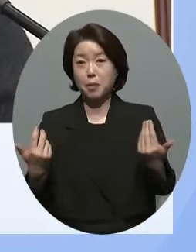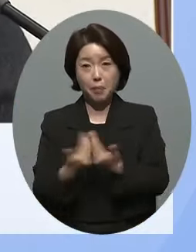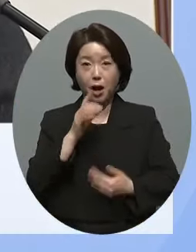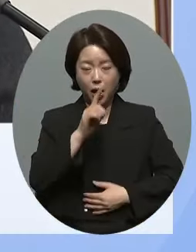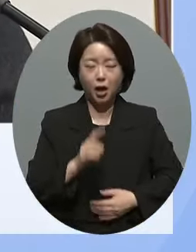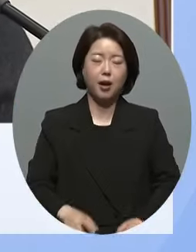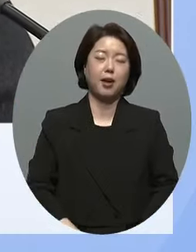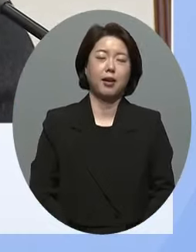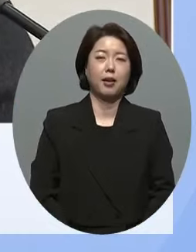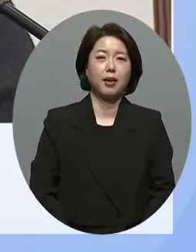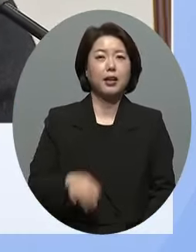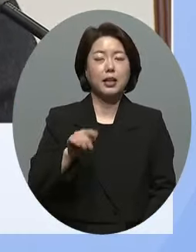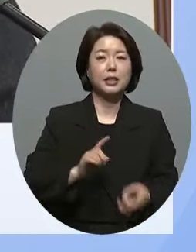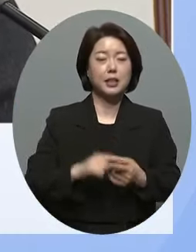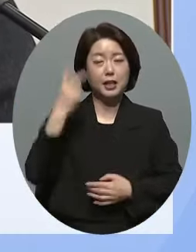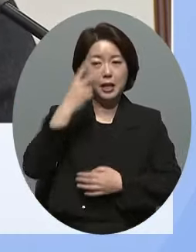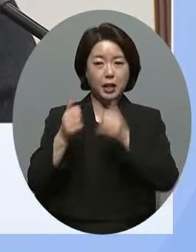군